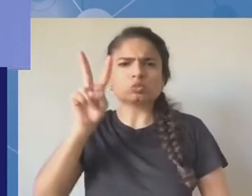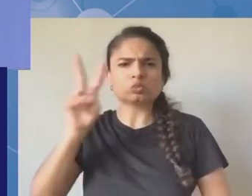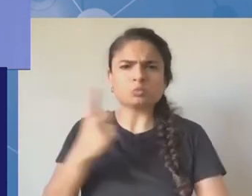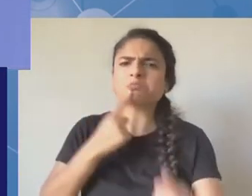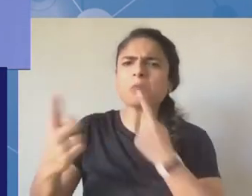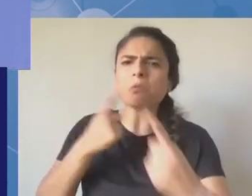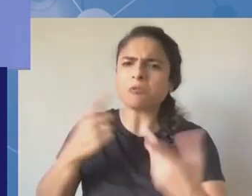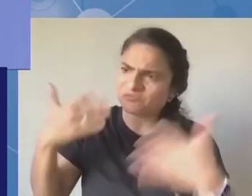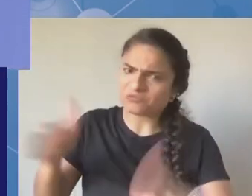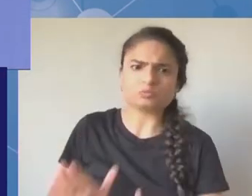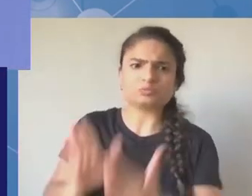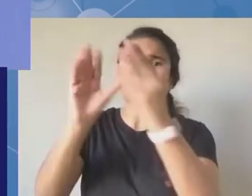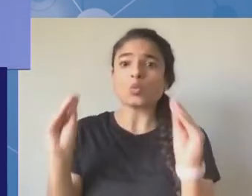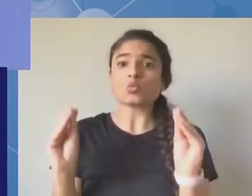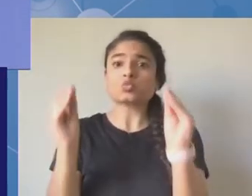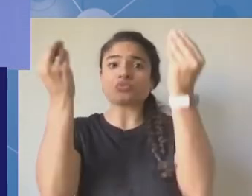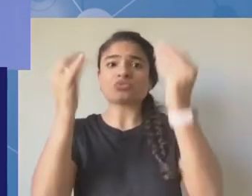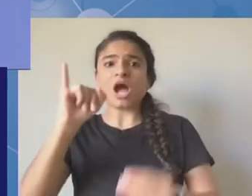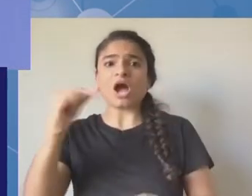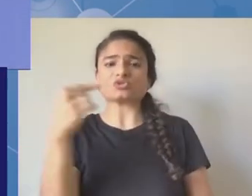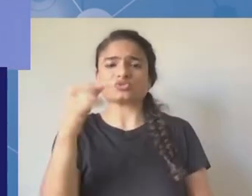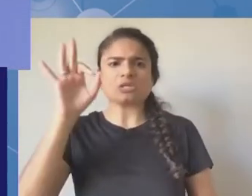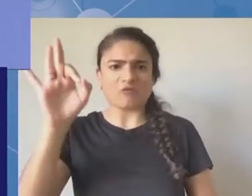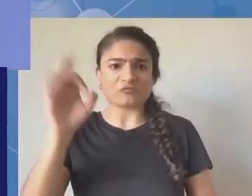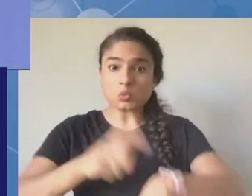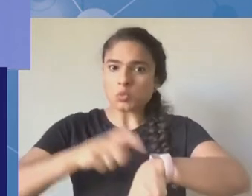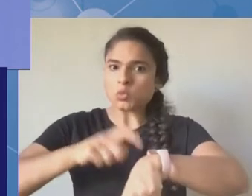قضية قطع الإنترنت ومنعهم من استخدامه.